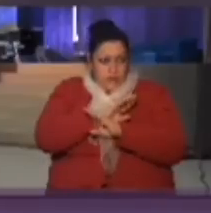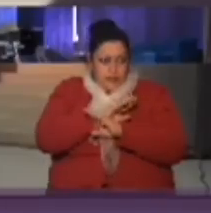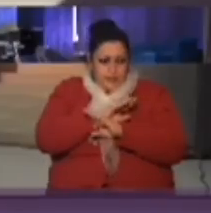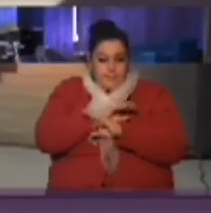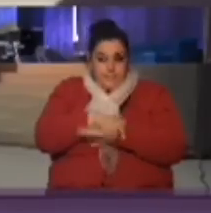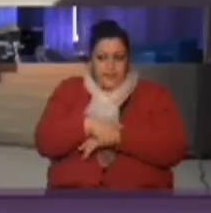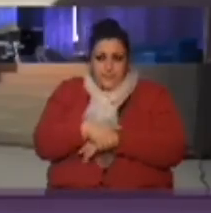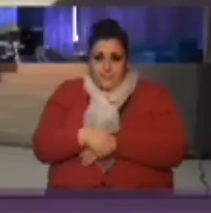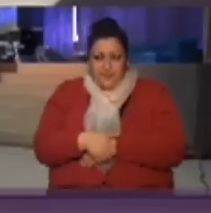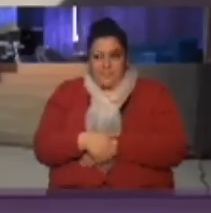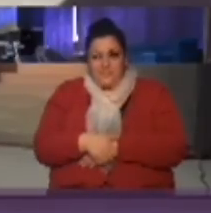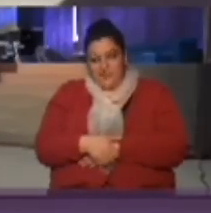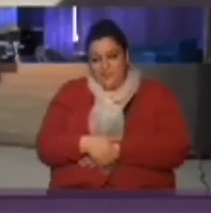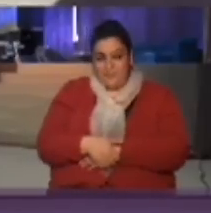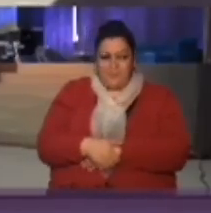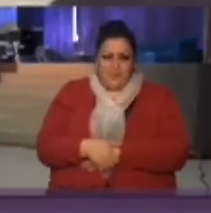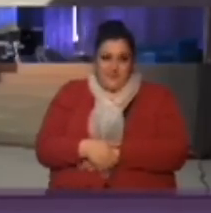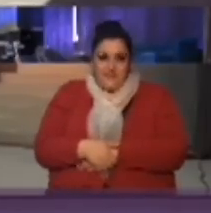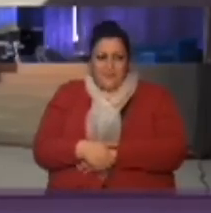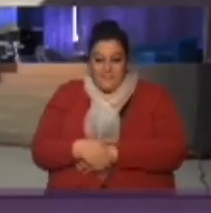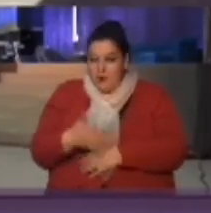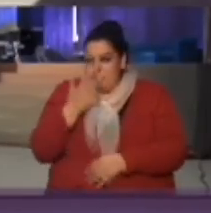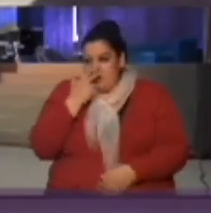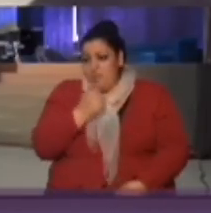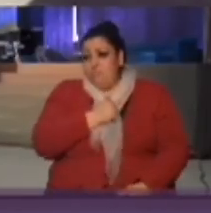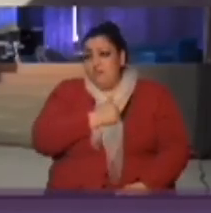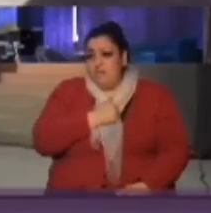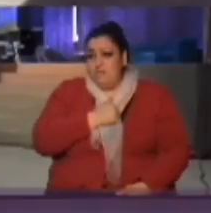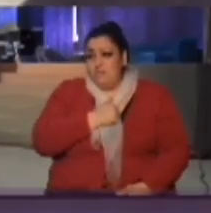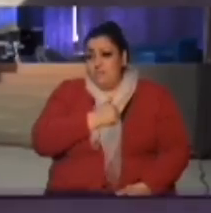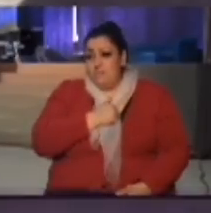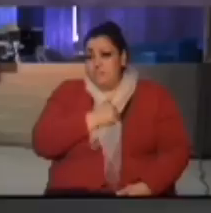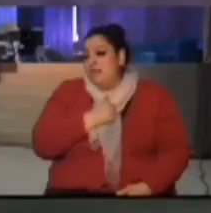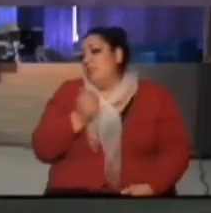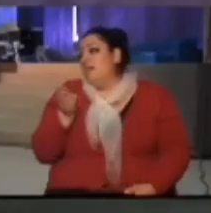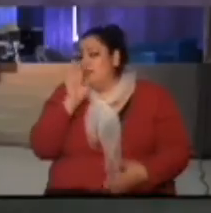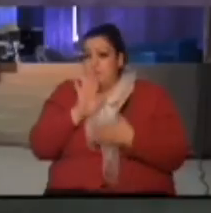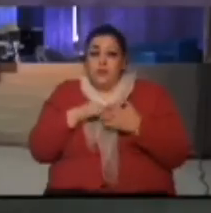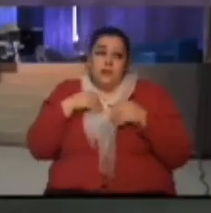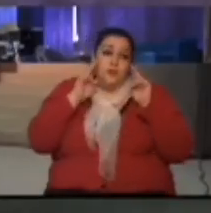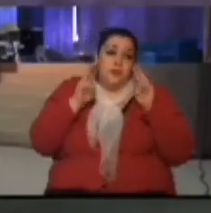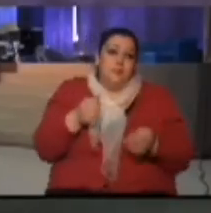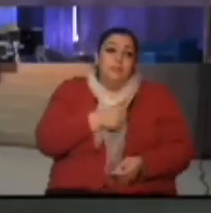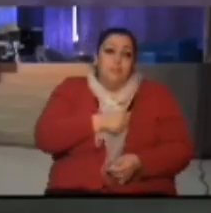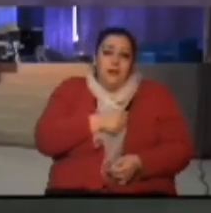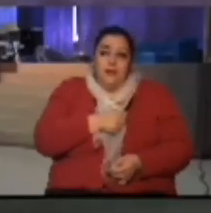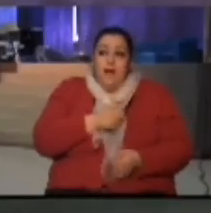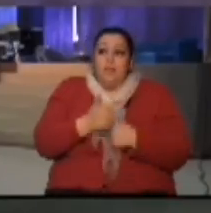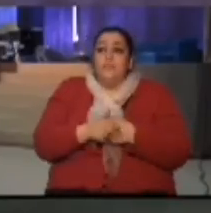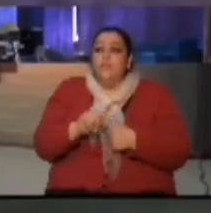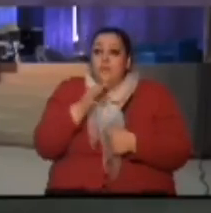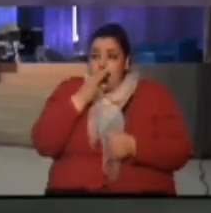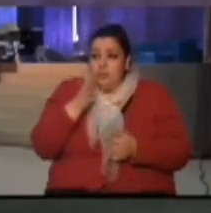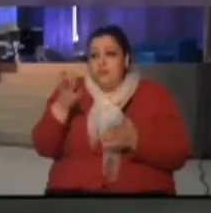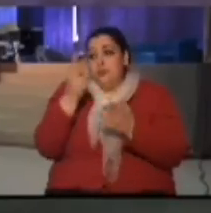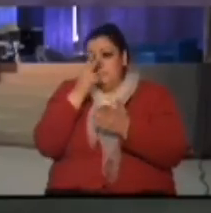այդ մարդը, խնդրում եմ, ես ընդ չեմ եղել, ես ընդամենը պատմում եմ, ինչ որ գրված աստվածաշնչի մեջ, ինձ խիստ մի